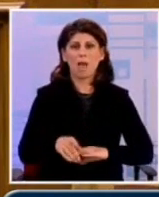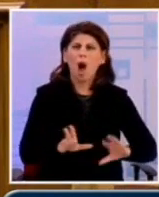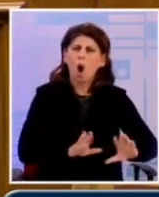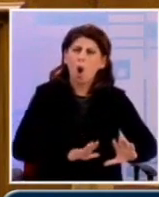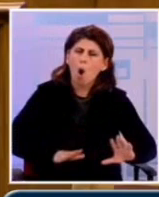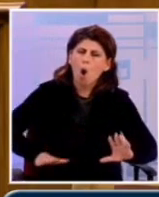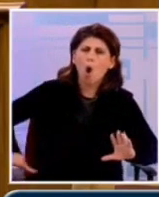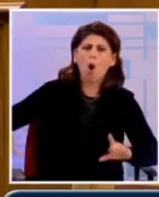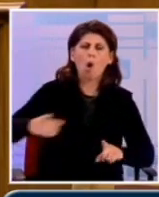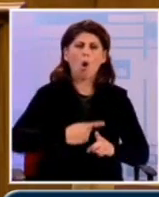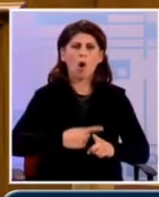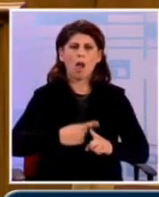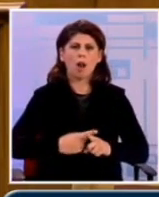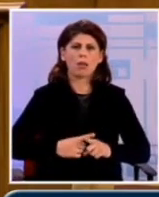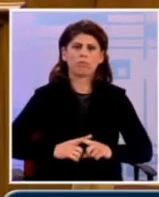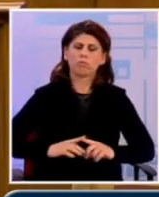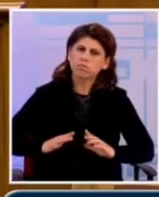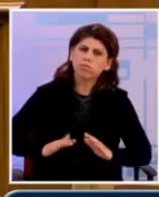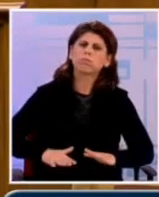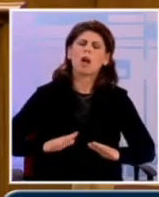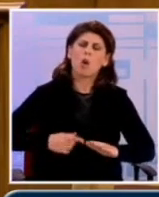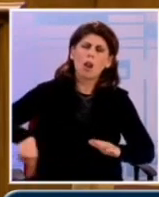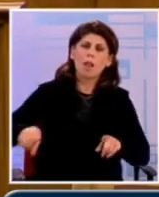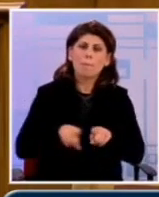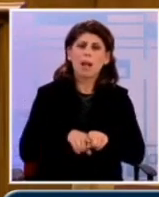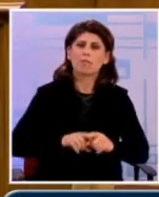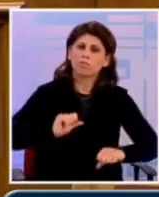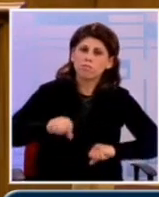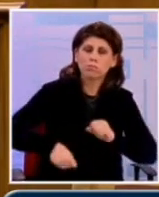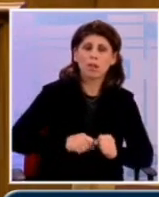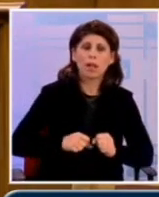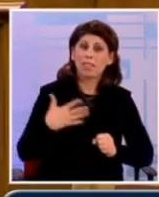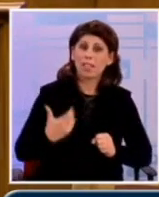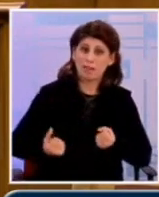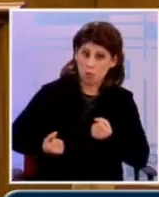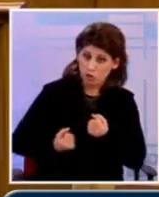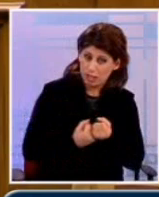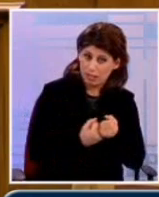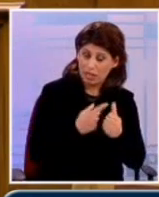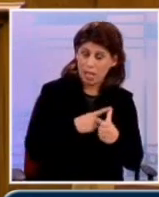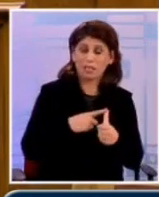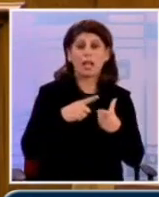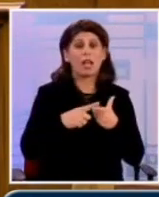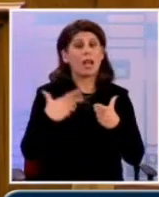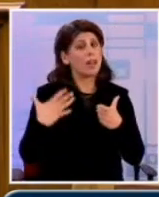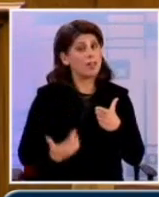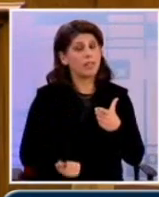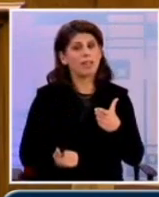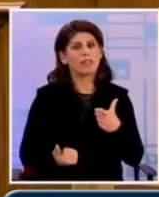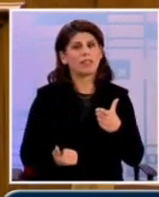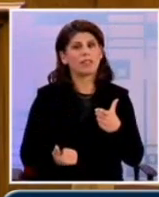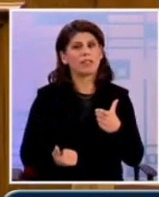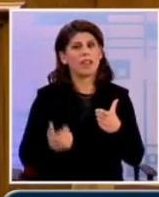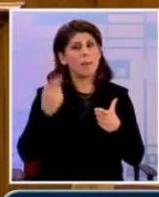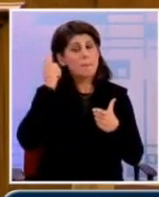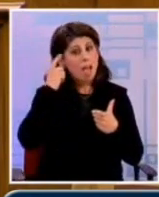πατριωτική στρατηγική της χώρας μας, η οποία θα βρει όχι απλά υποστηρικτές, αλλά θα βρει μυαλά, χέρια και